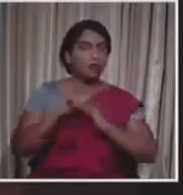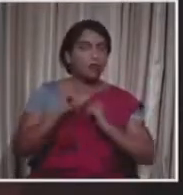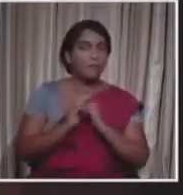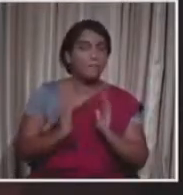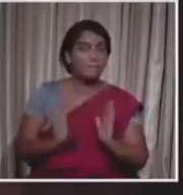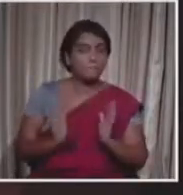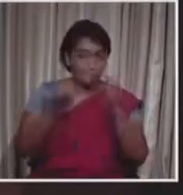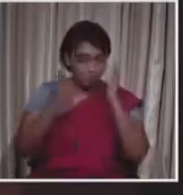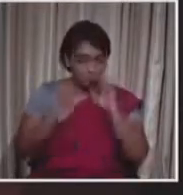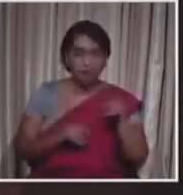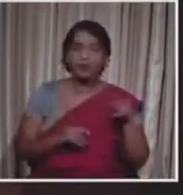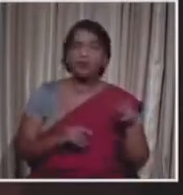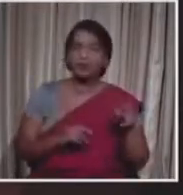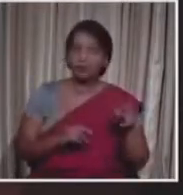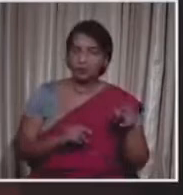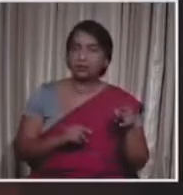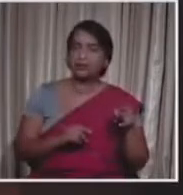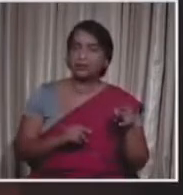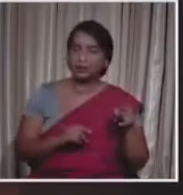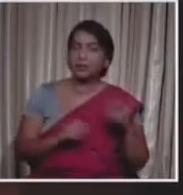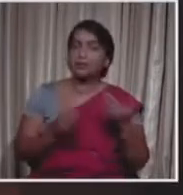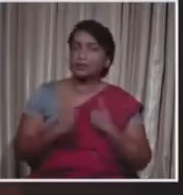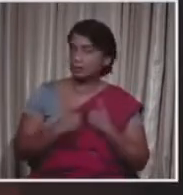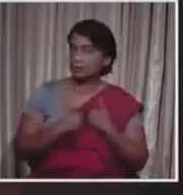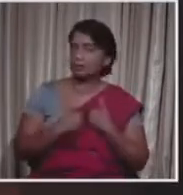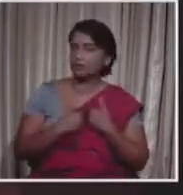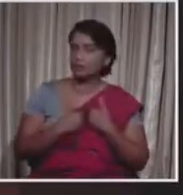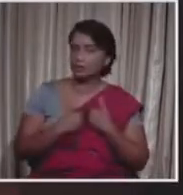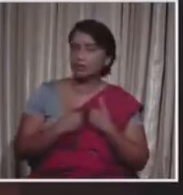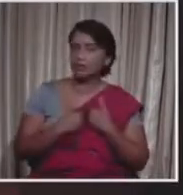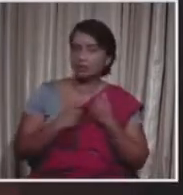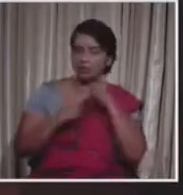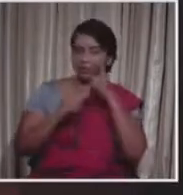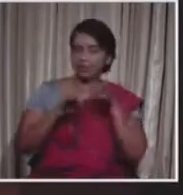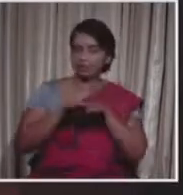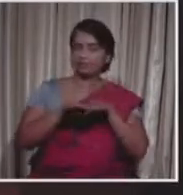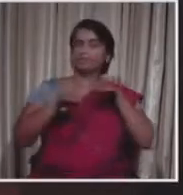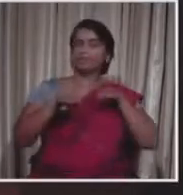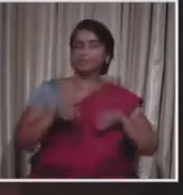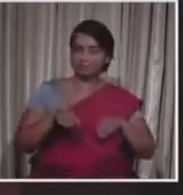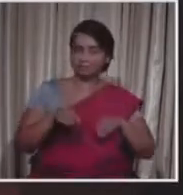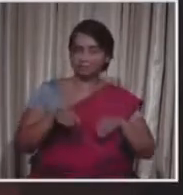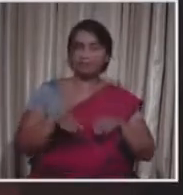කිරීම සඳහා අපි අඩියක් පස්සට ගත්තා.